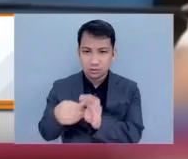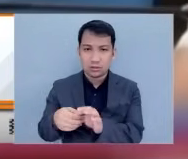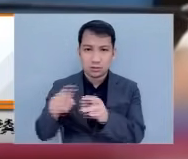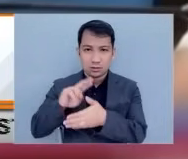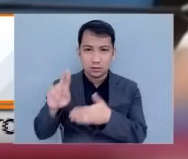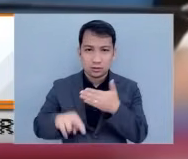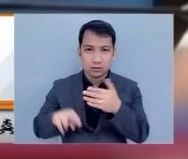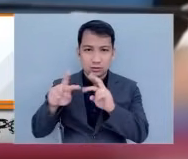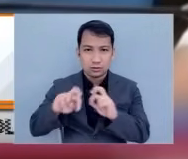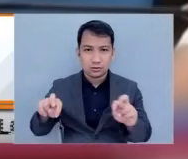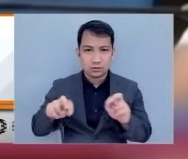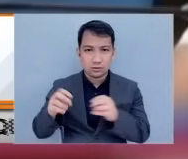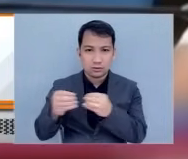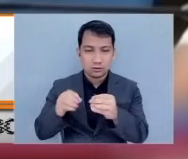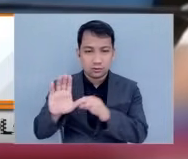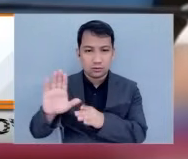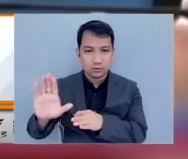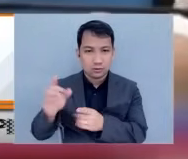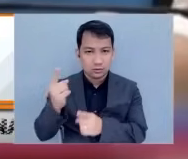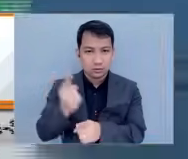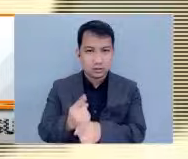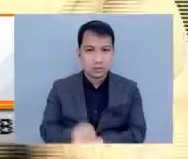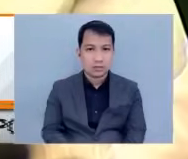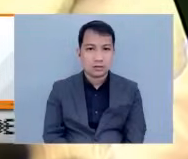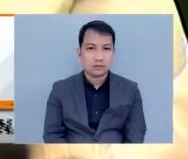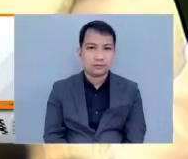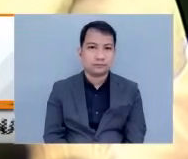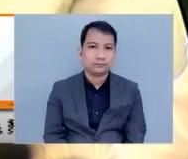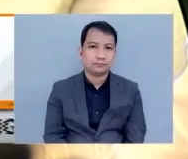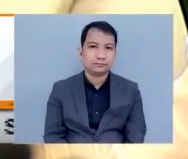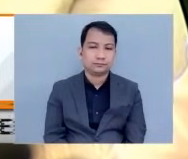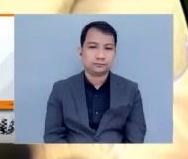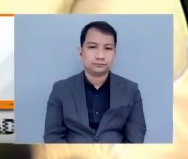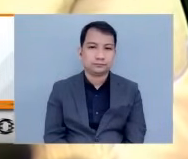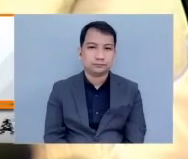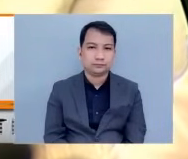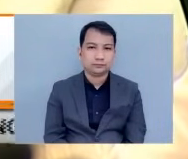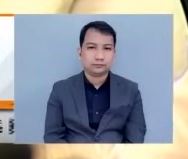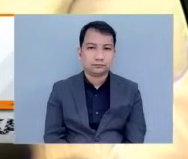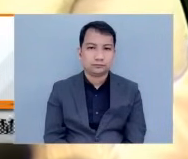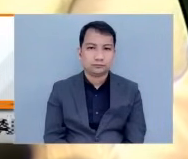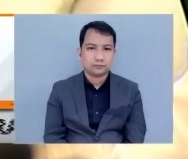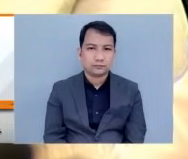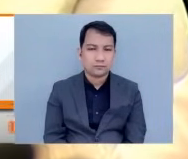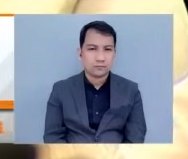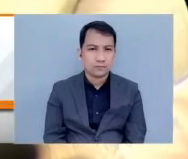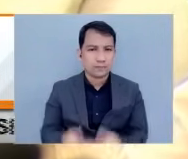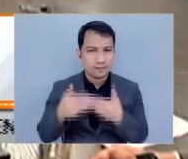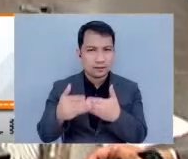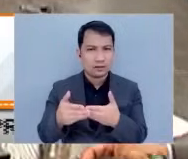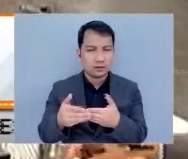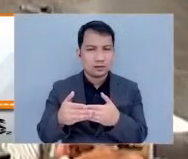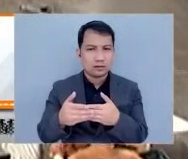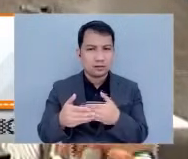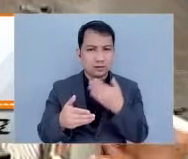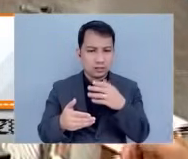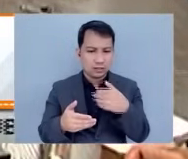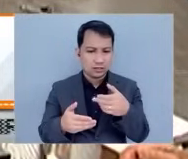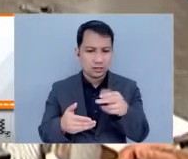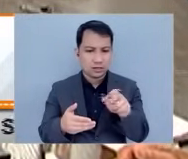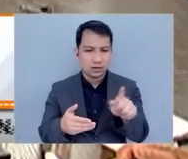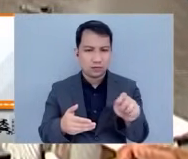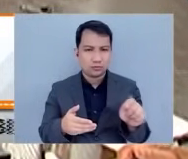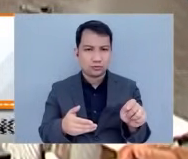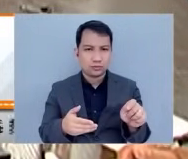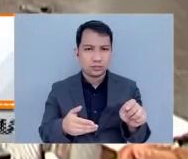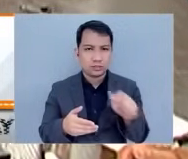pursuit operation. Tama ba, mali? Tama, sir. Pero tanong ni Busita, paano ito naging hot pursuit operation kung kinabukasan